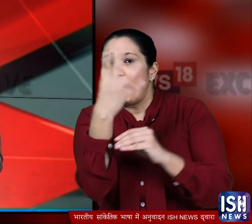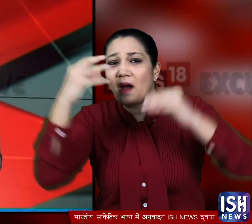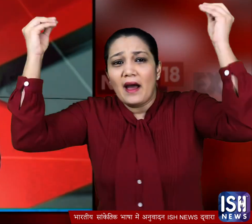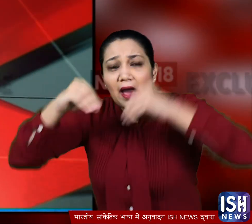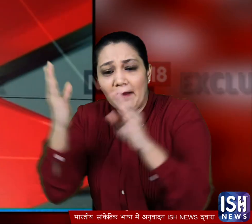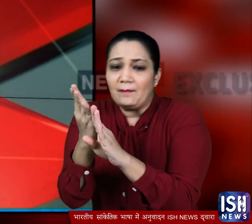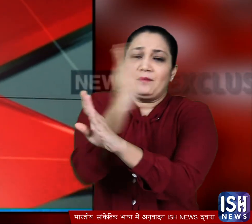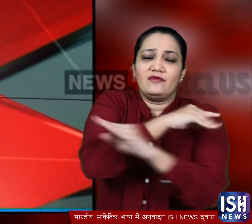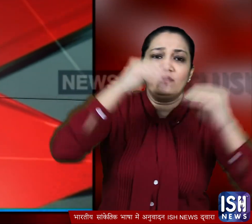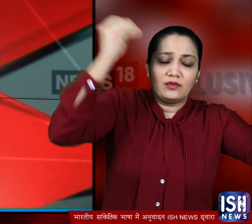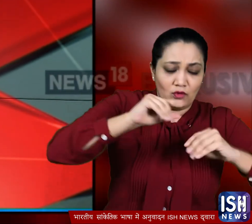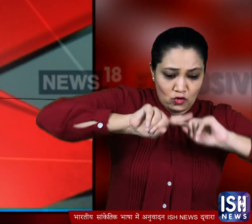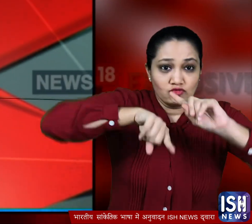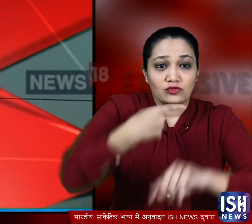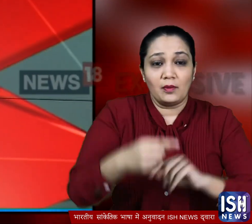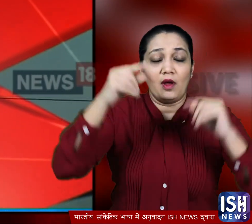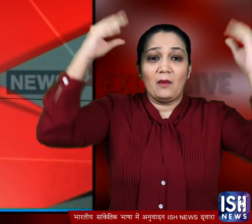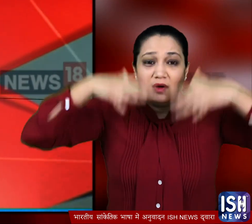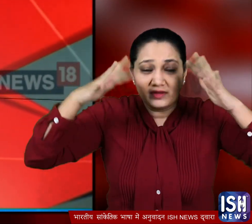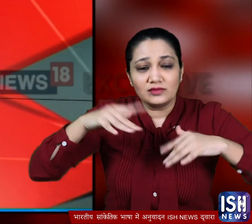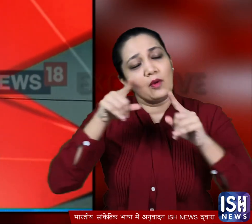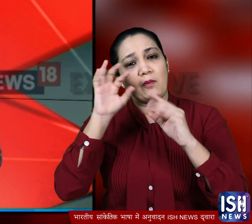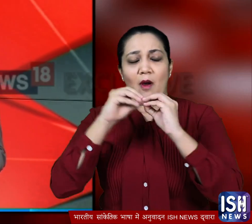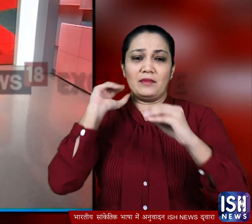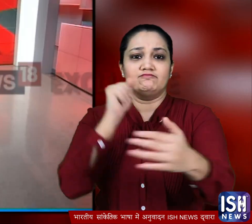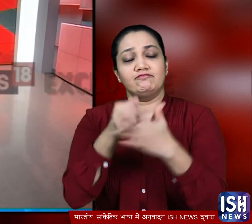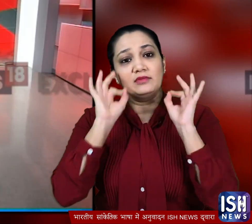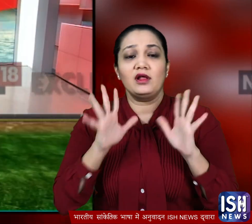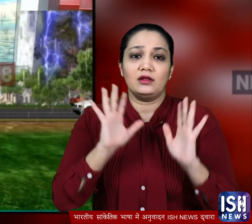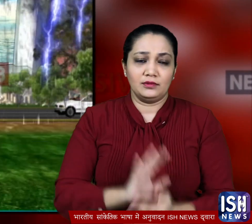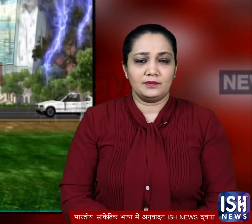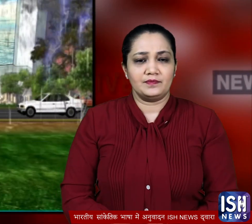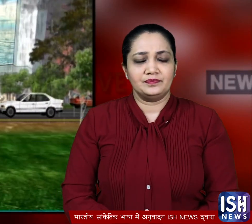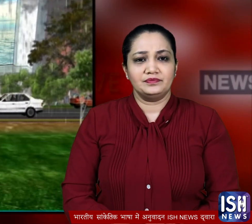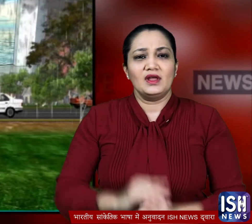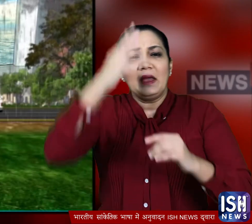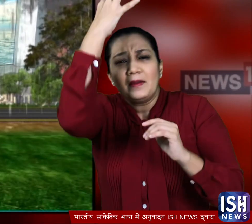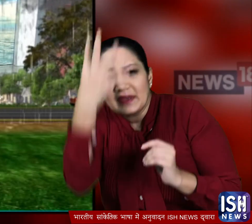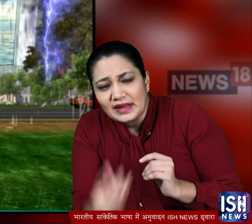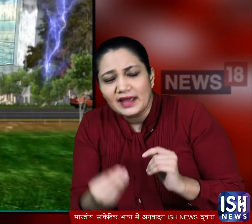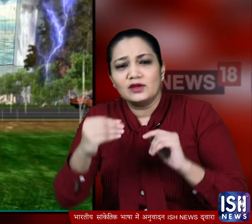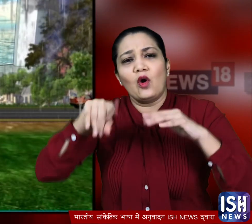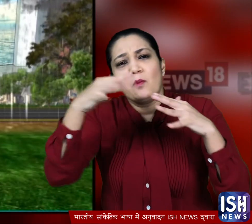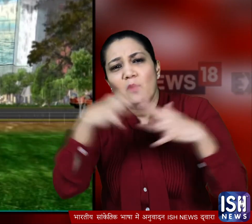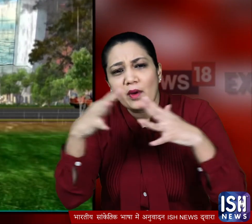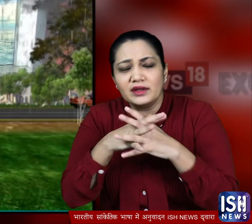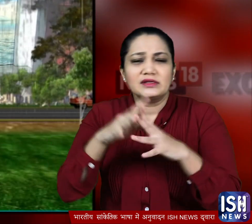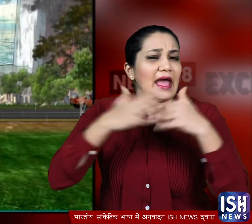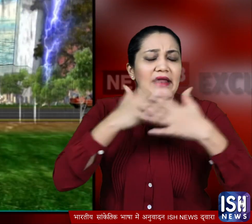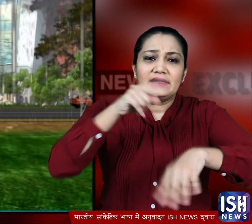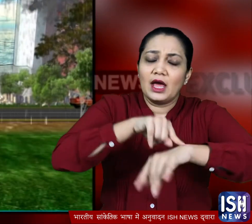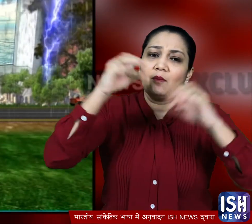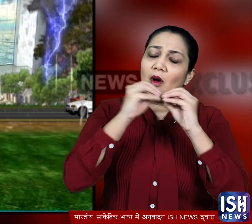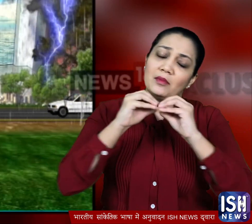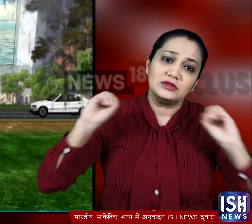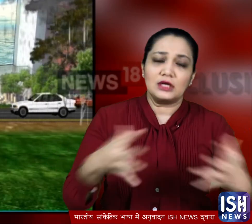है, जबकि कल मानसून के मुंबई पहुंचने का अनुमान है। मौसम विभाग के मुताबिक मानसून देर रात या बुधवार को किसी भी